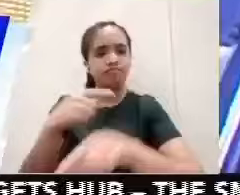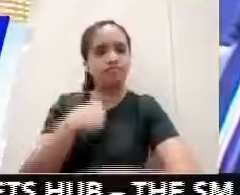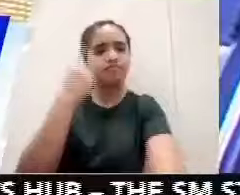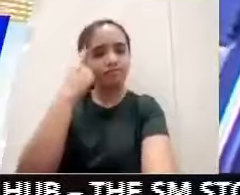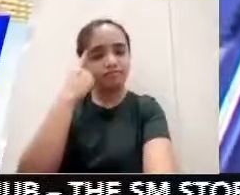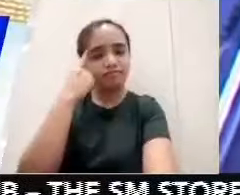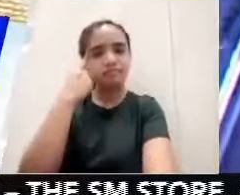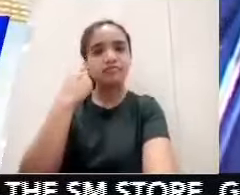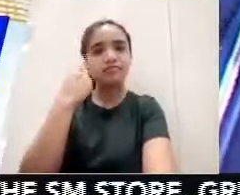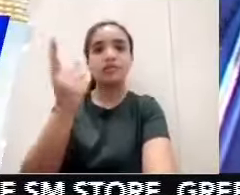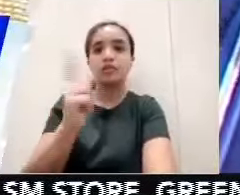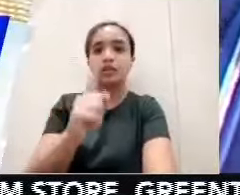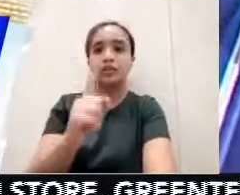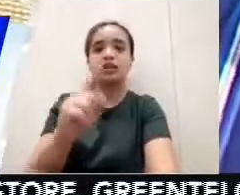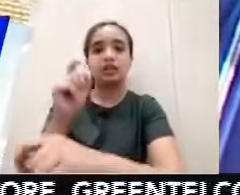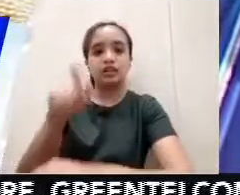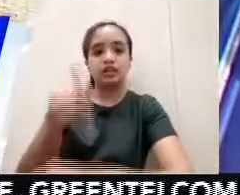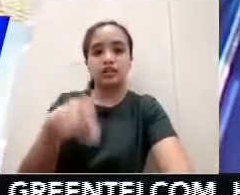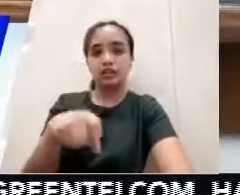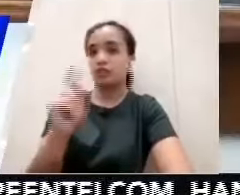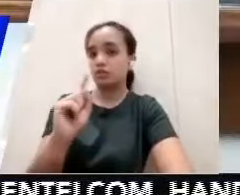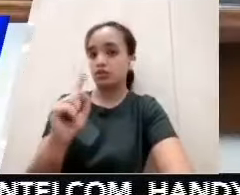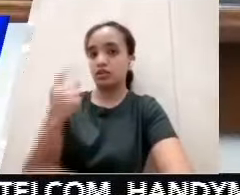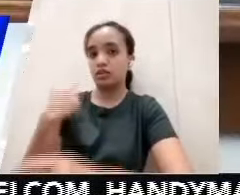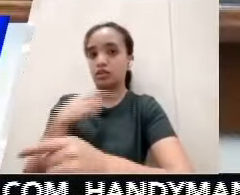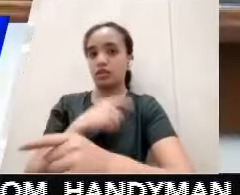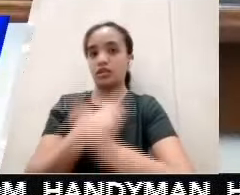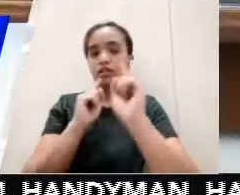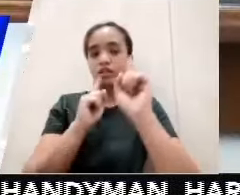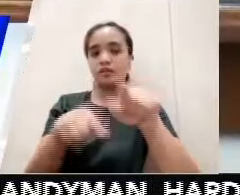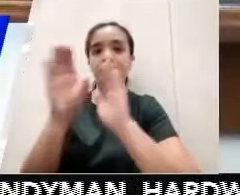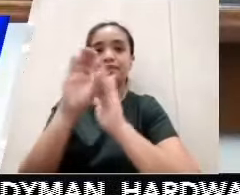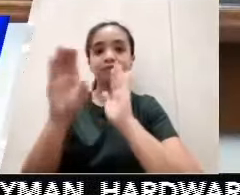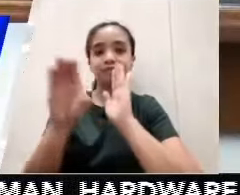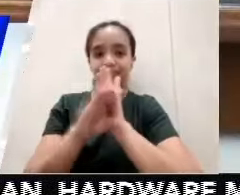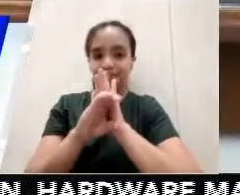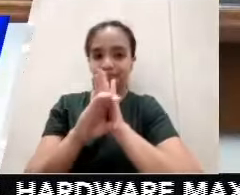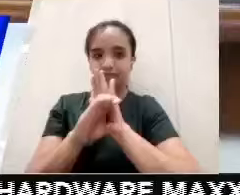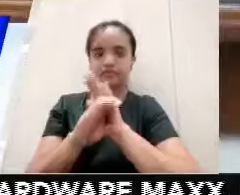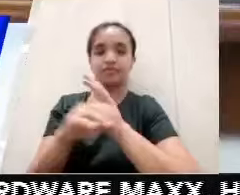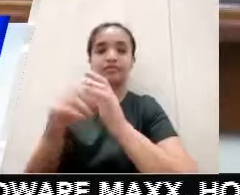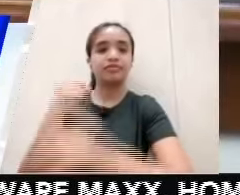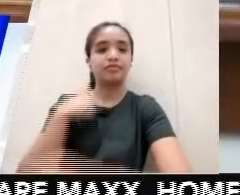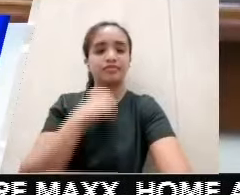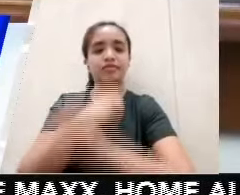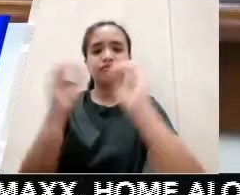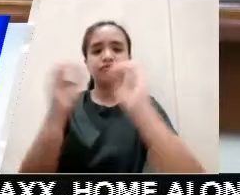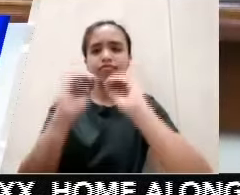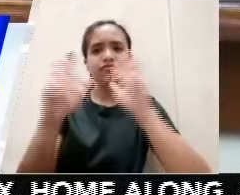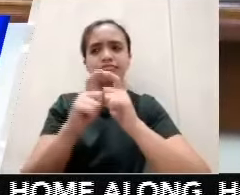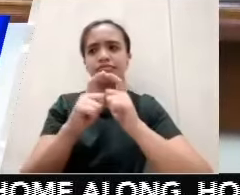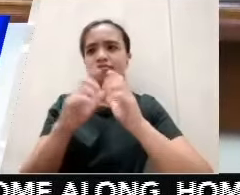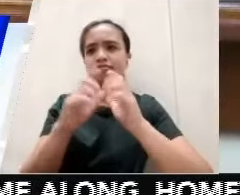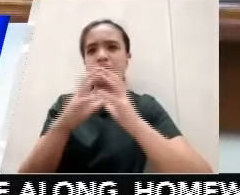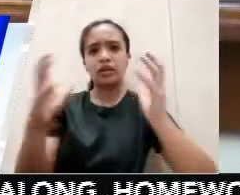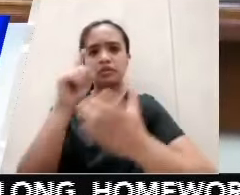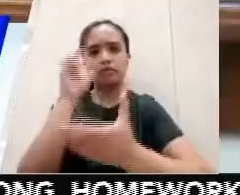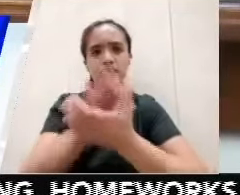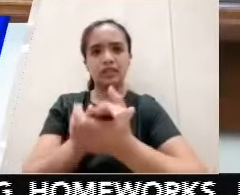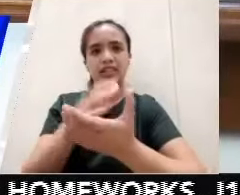kinakailangan sumunod tayo sa Saligang Batas at sa batas sa senado walang masyadong naniniwala na yung economic provisions ang